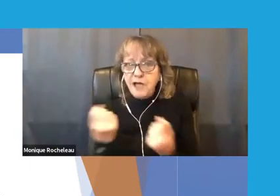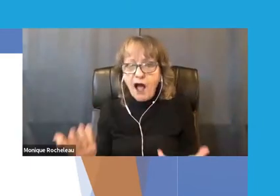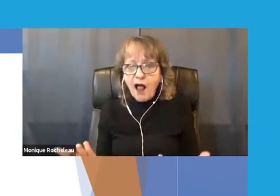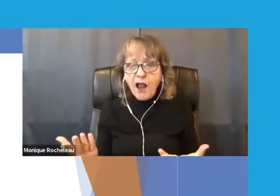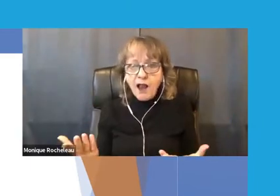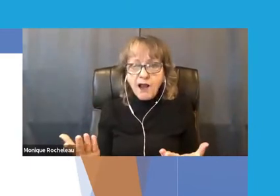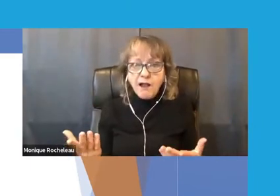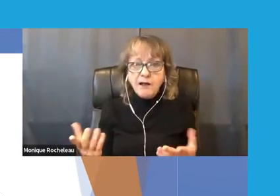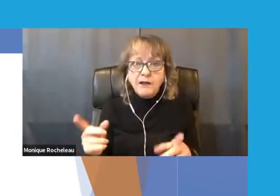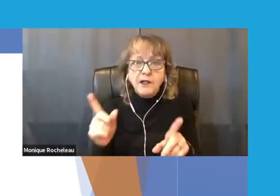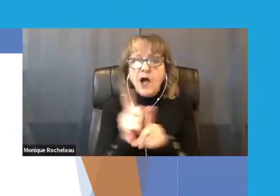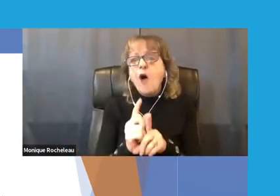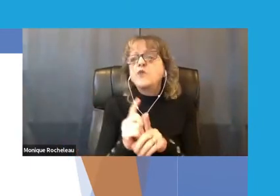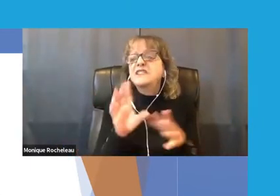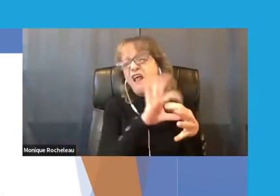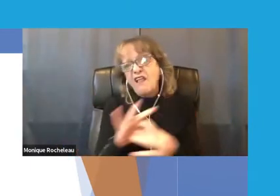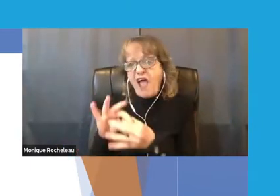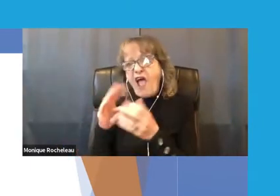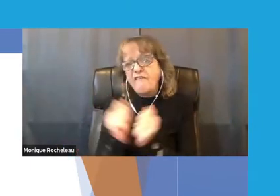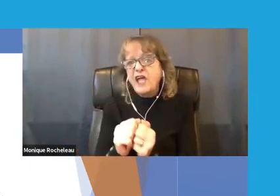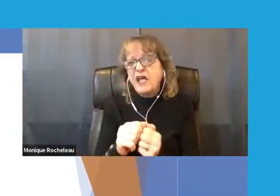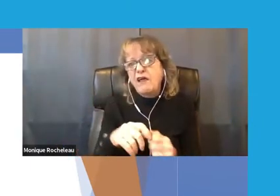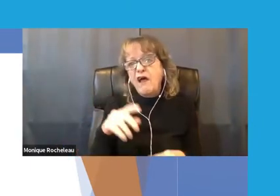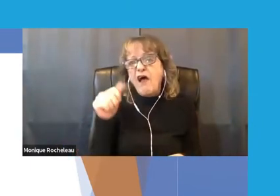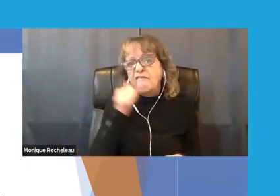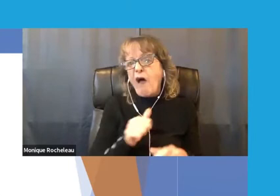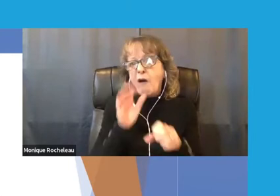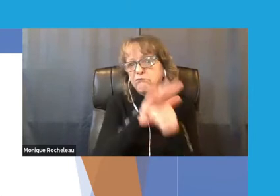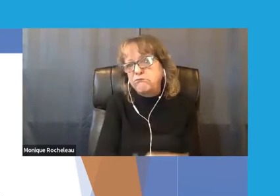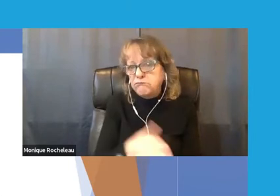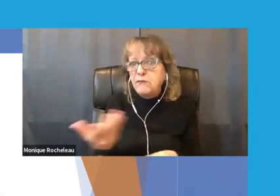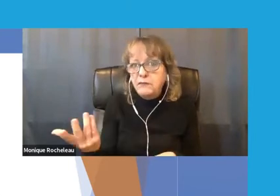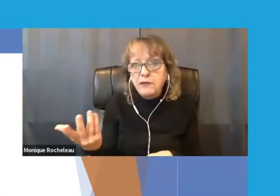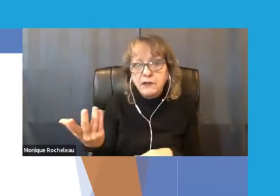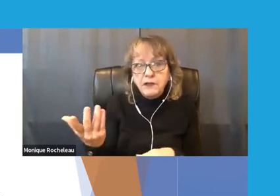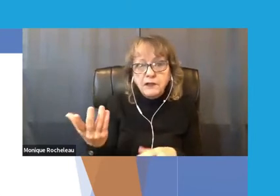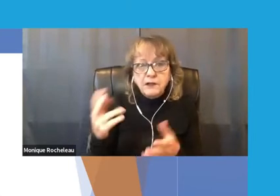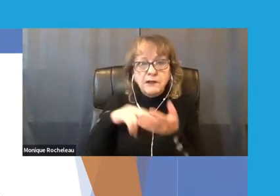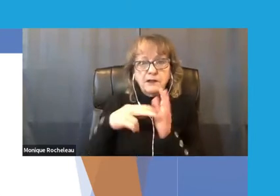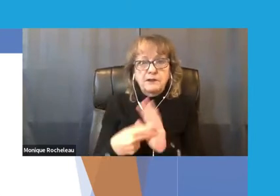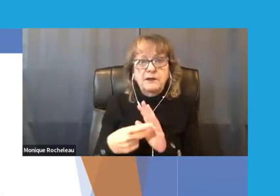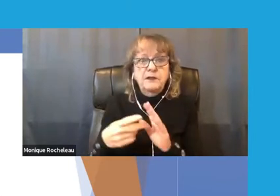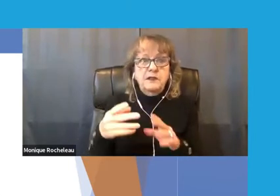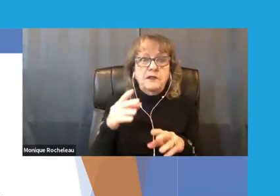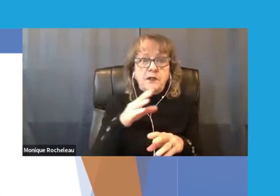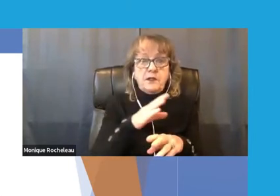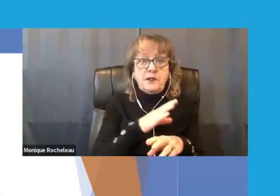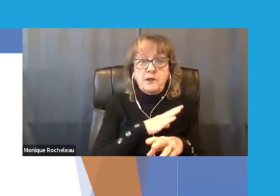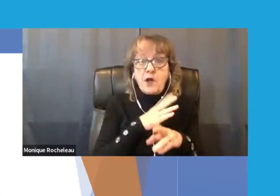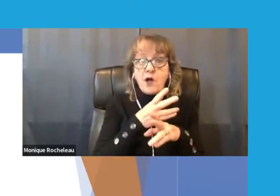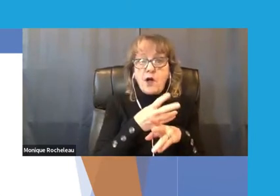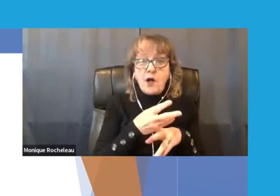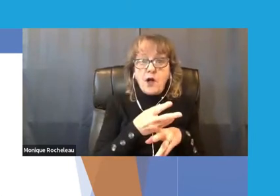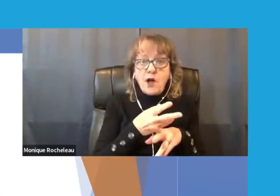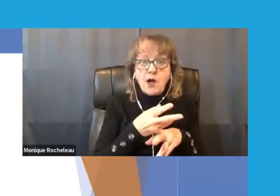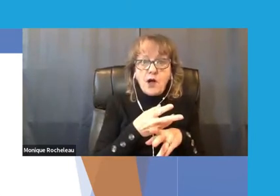au sexisme, font en sorte que les femmes en situation de handicap vivent une